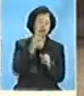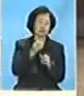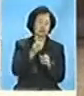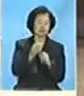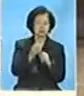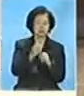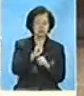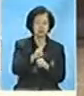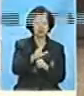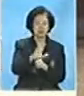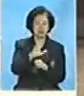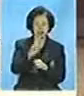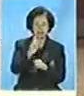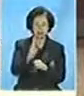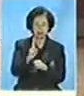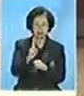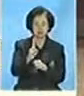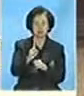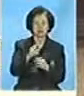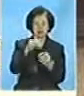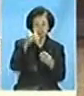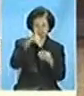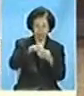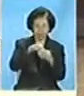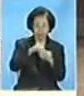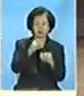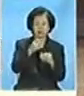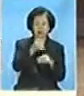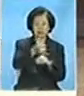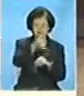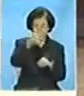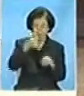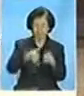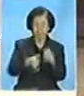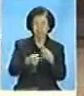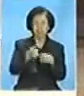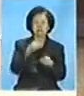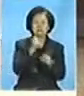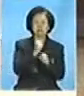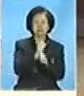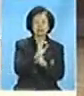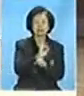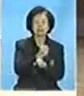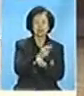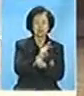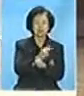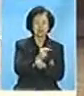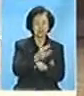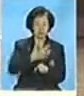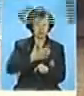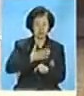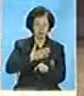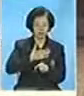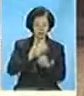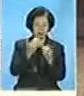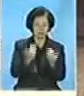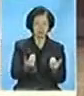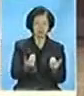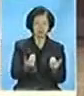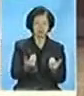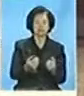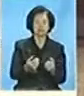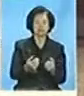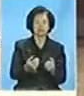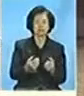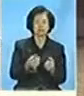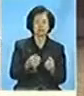กครั้งหนึ่งจากพี่น้องประชาชนกลับเข้ามาทำหน้าที่ถึงวันนี้ผมกับท่านทั้งหลายที่ม